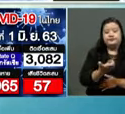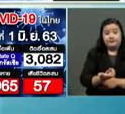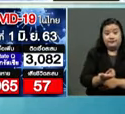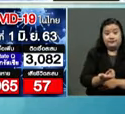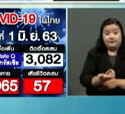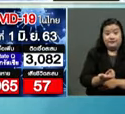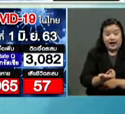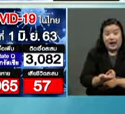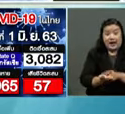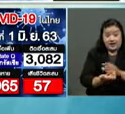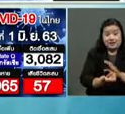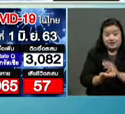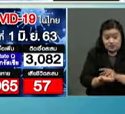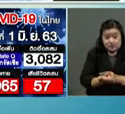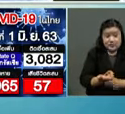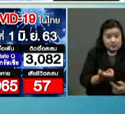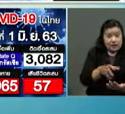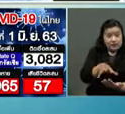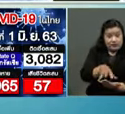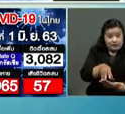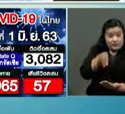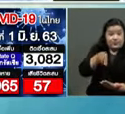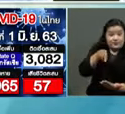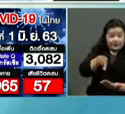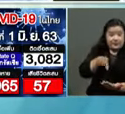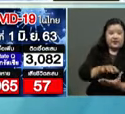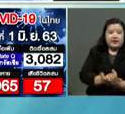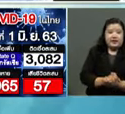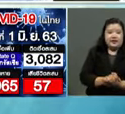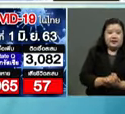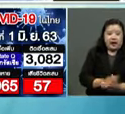นะครับหรือการใช้แอพพลิเคชั่นนะครับที่ท่านเห็นนี่อันนึงนะครับวันนั้นผมอาจจะได้นำเรียนในการแนะนำแอพพลิเคชั่นนะครับถ้าชั้นในแอพพลิเคชั่นเนี่ยท่านจะเห็นเลยว่าทันทีที่ท่านเช็คอินนะครับท่านไม่ต้องเช็คอินเหมือนรูปทางซ้ายมือละท่านเอาไปส่องนะครับเอาเอามือถือที่ลงแอปพลิเคชั่นไทยชนะแล้วไปส่ง2ที่ QR Codeไทยชนะเนี่ยท่านไม่ต้องเลือกแล้วถ้าท่านดูรูปทางขวามือทางทางขวาทางซ้ายสุดของจอภาพนี้จะเป็นรูปที่ใช้โดยใช้กล้องนะครับมือถือถ่ายอย่างเดียวลูกตรงกลาง